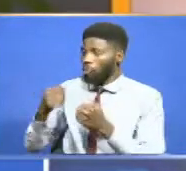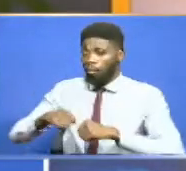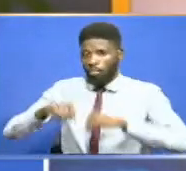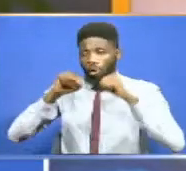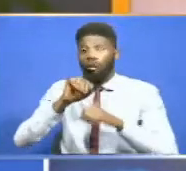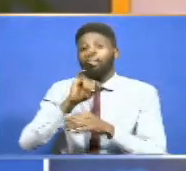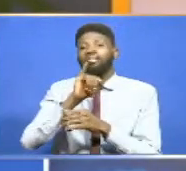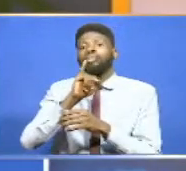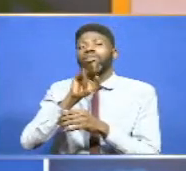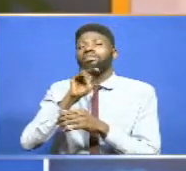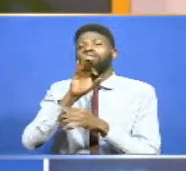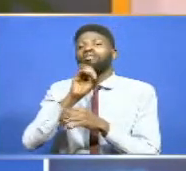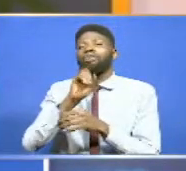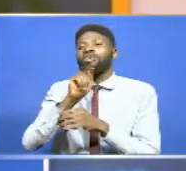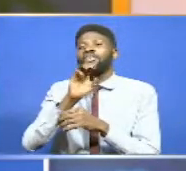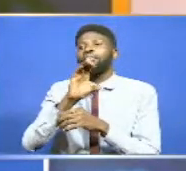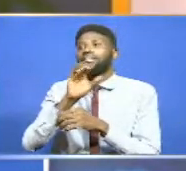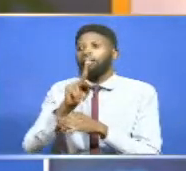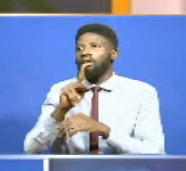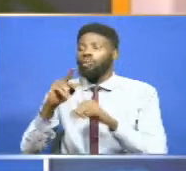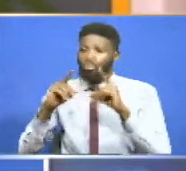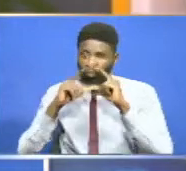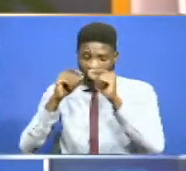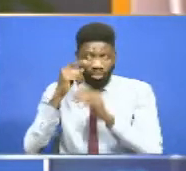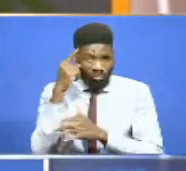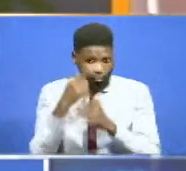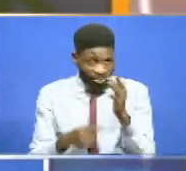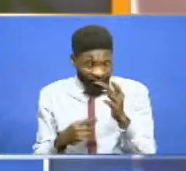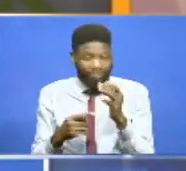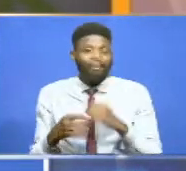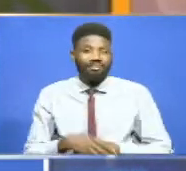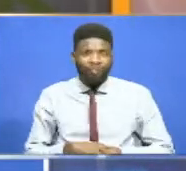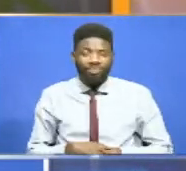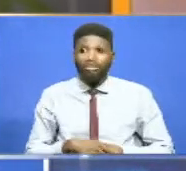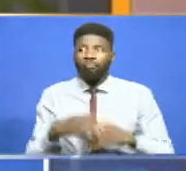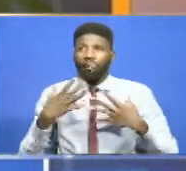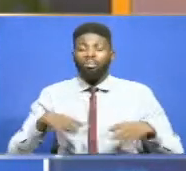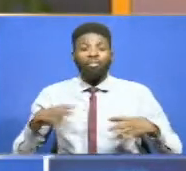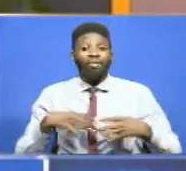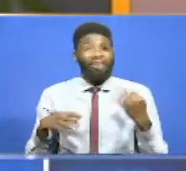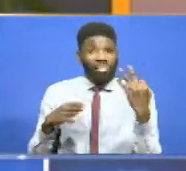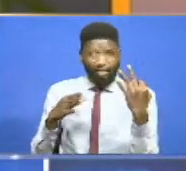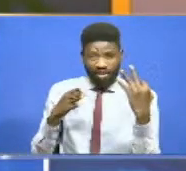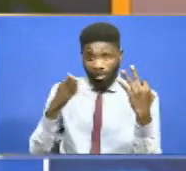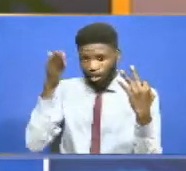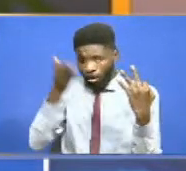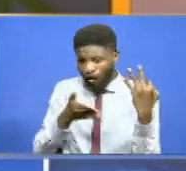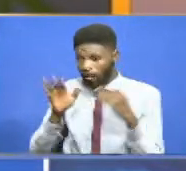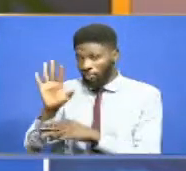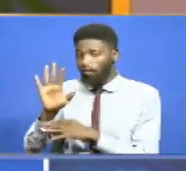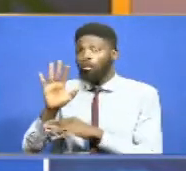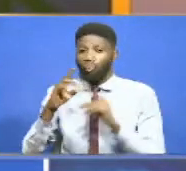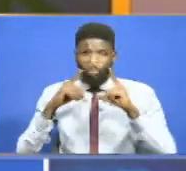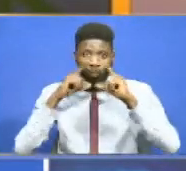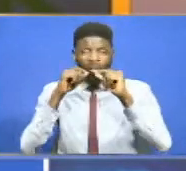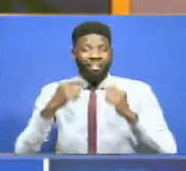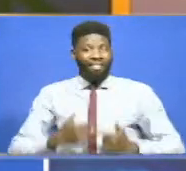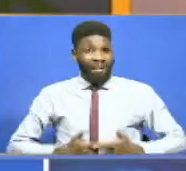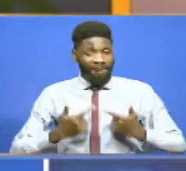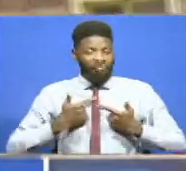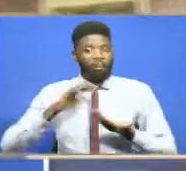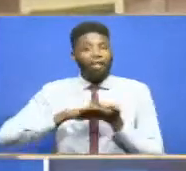kwamba utafiti huo umeonyesha kuwa watu 3 kati ya 5 nchini wanasema gharama ya maisha imepanda kutokana na janga la